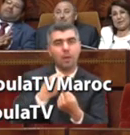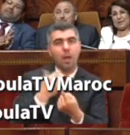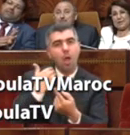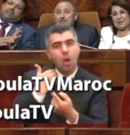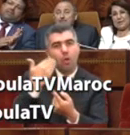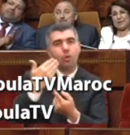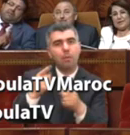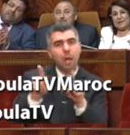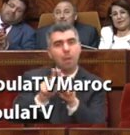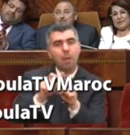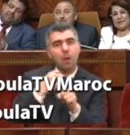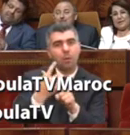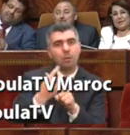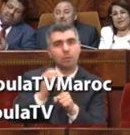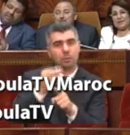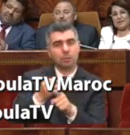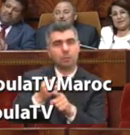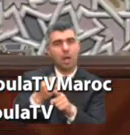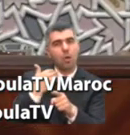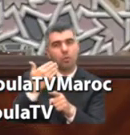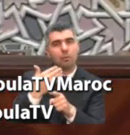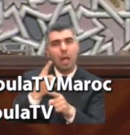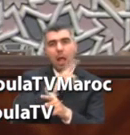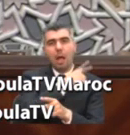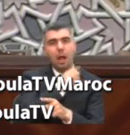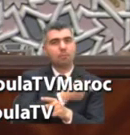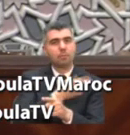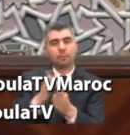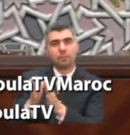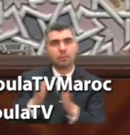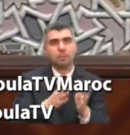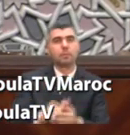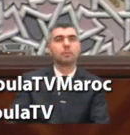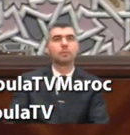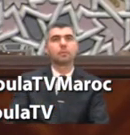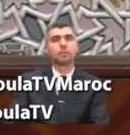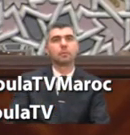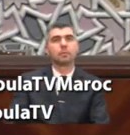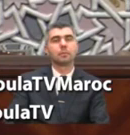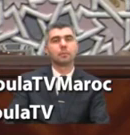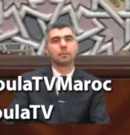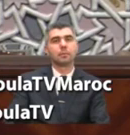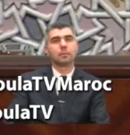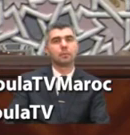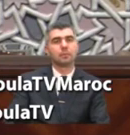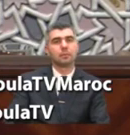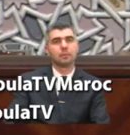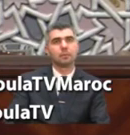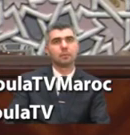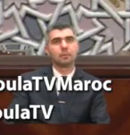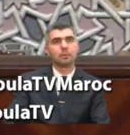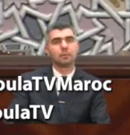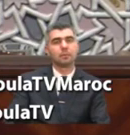وعار والله انها لمكسات. شكرا. شكرا سيد النائب. شكرا. شكرا سيد النائب.